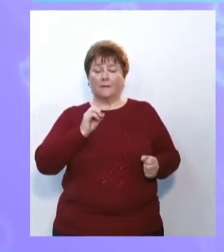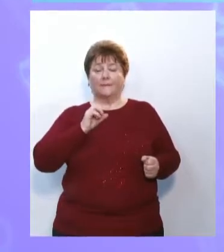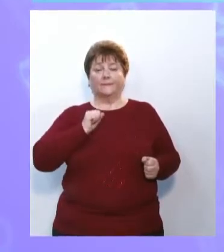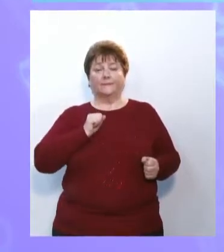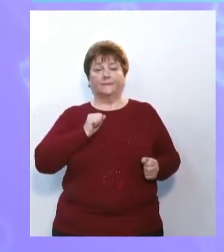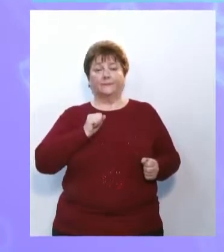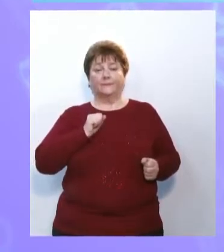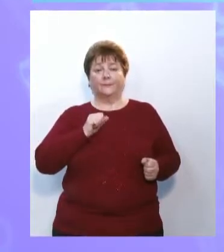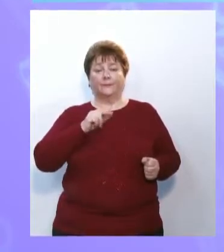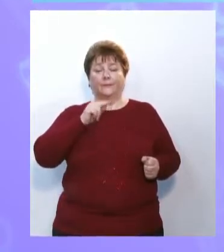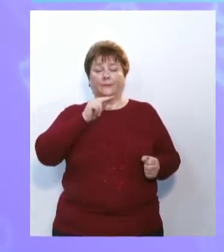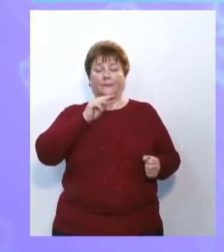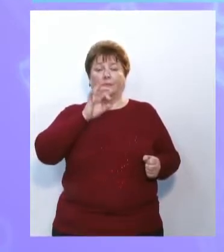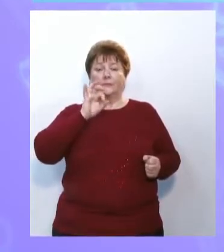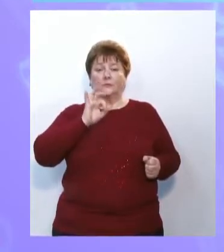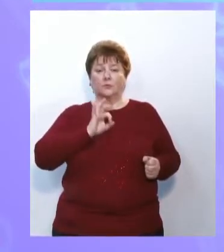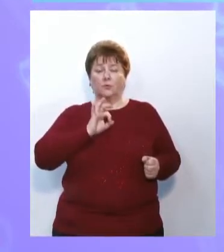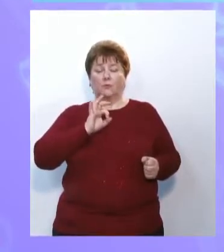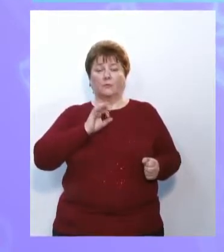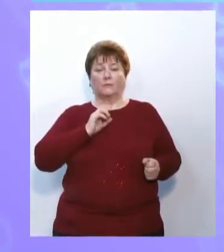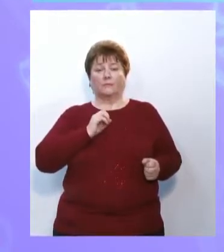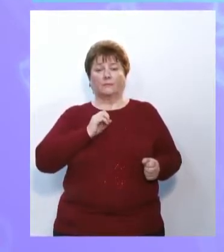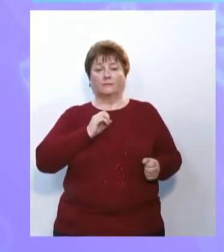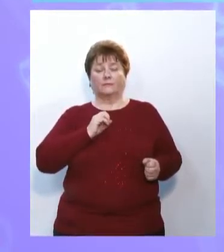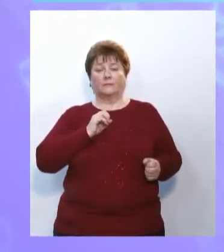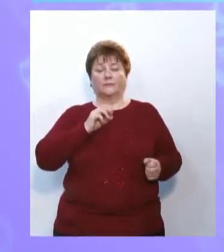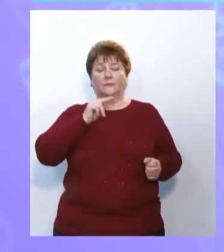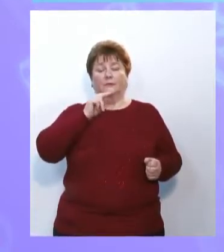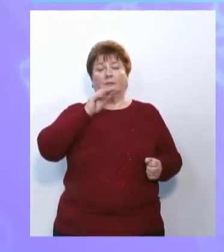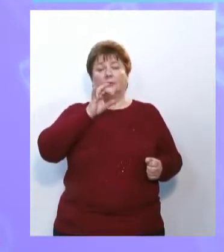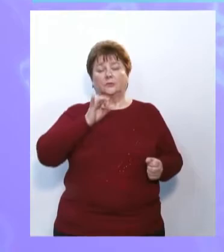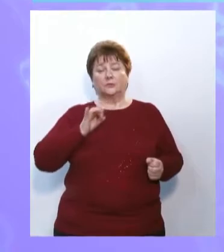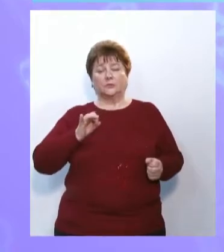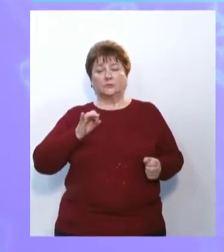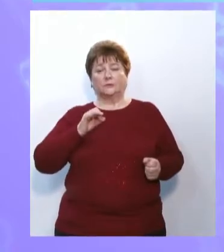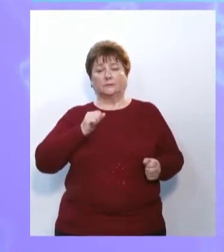ЧО, ЧИ.